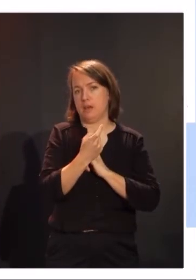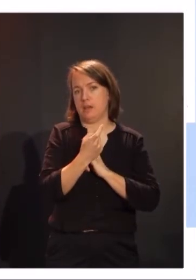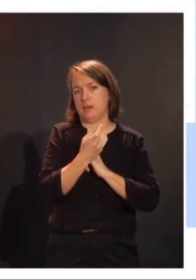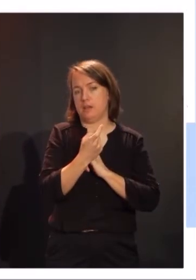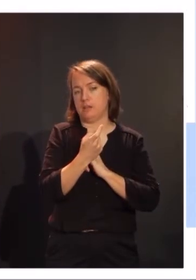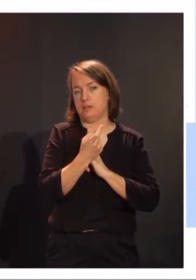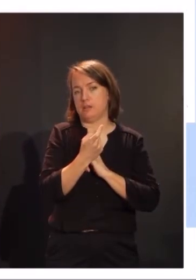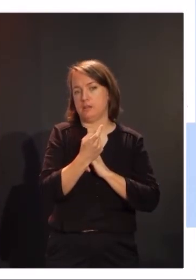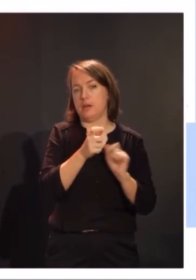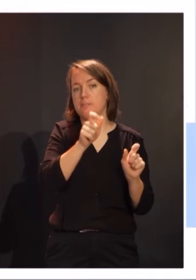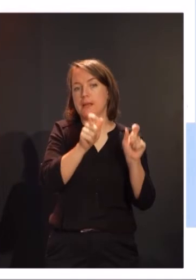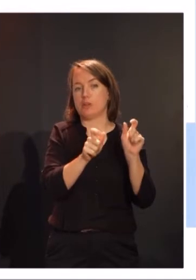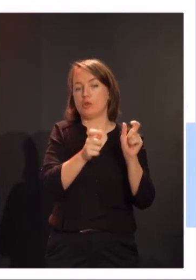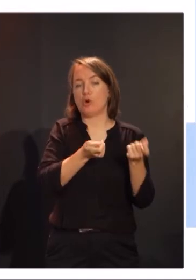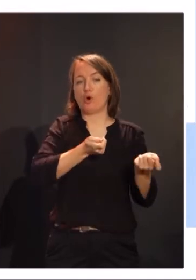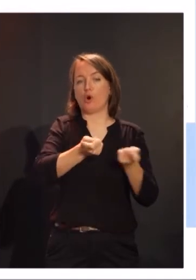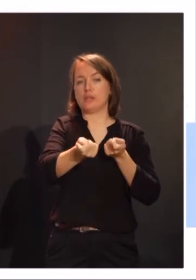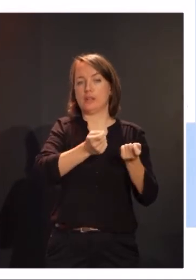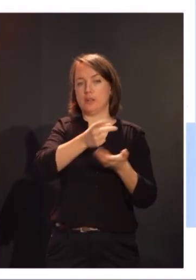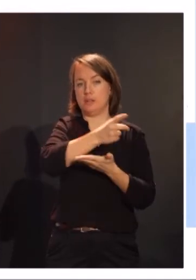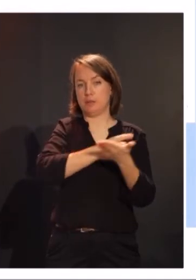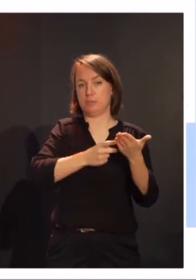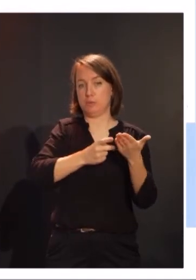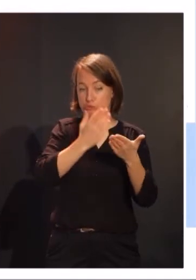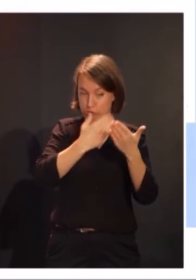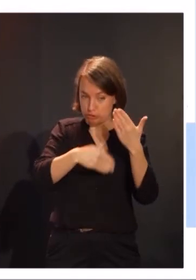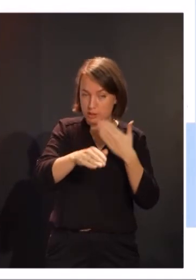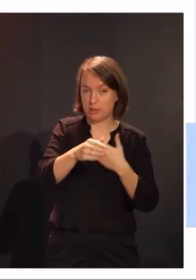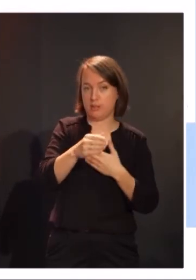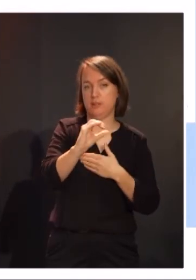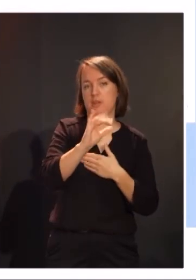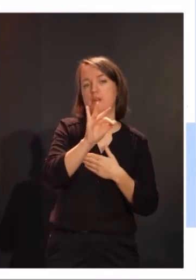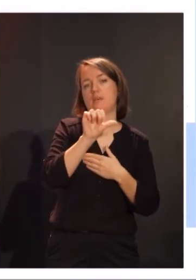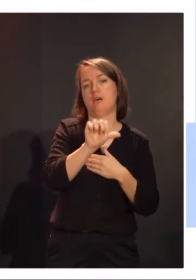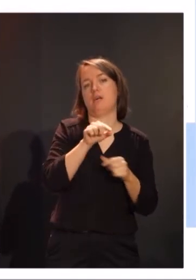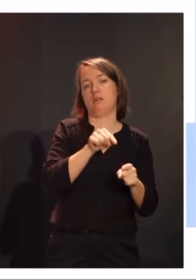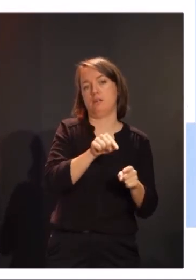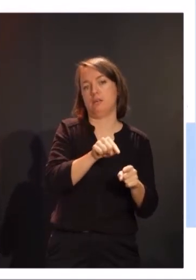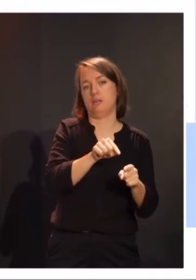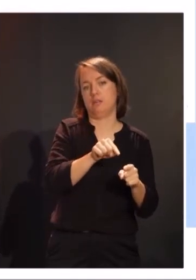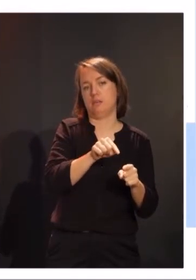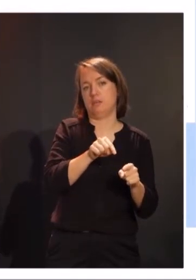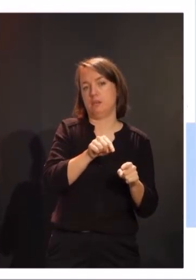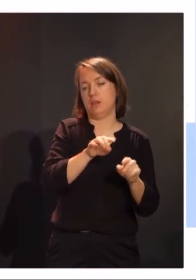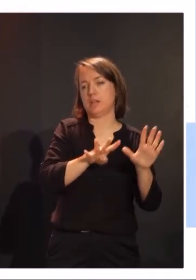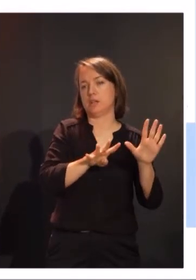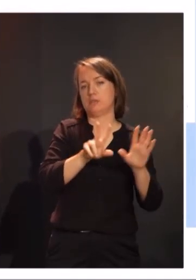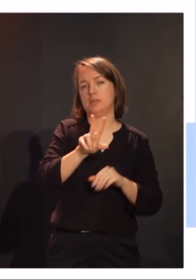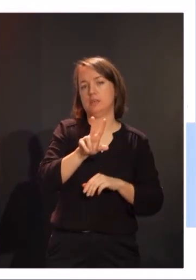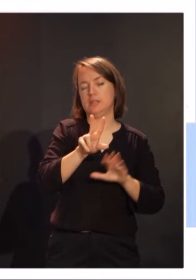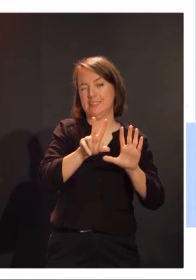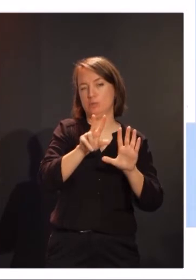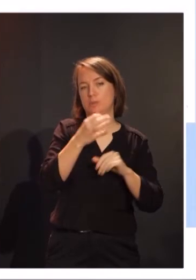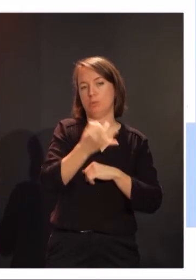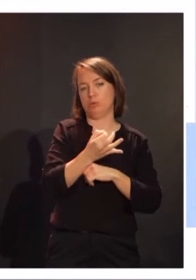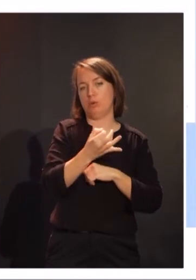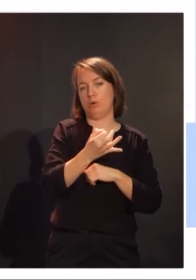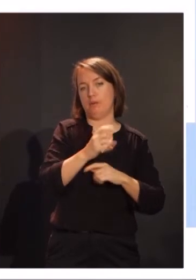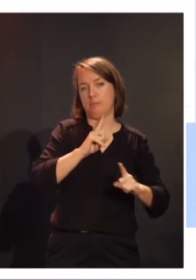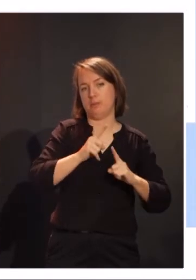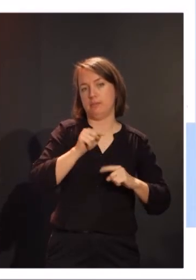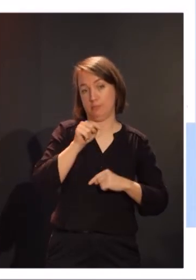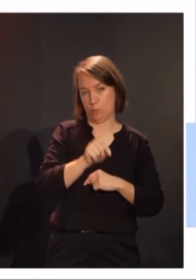départementaux, des centres de formation des apprentis, hein, des CFA, hein, pour 98% d'entre eux. Au